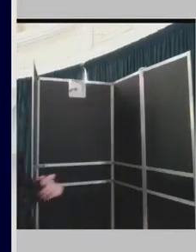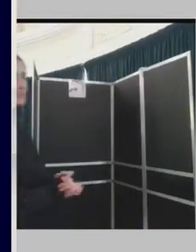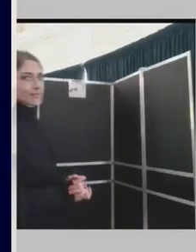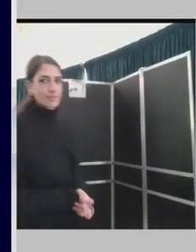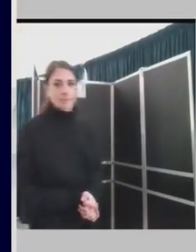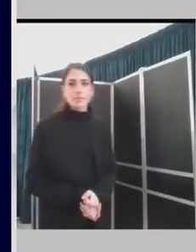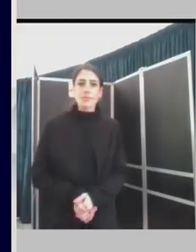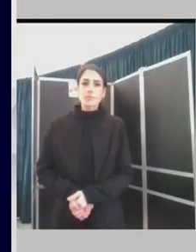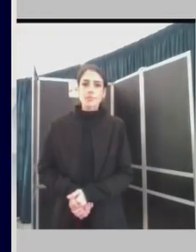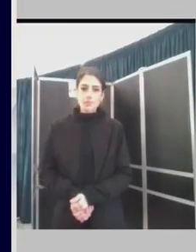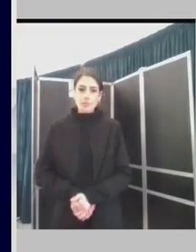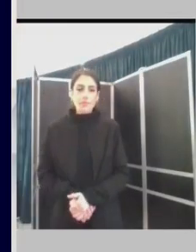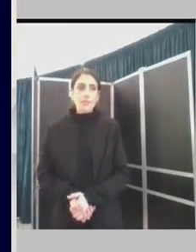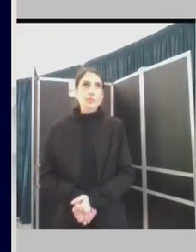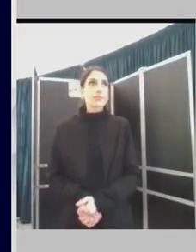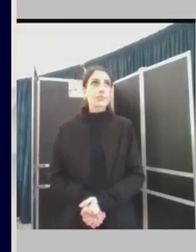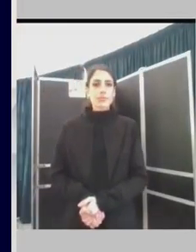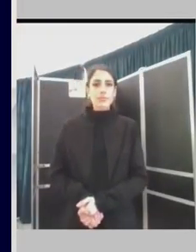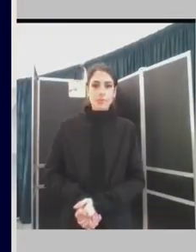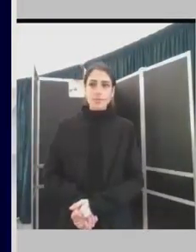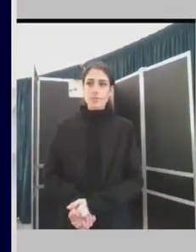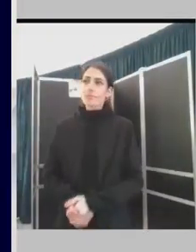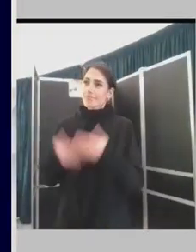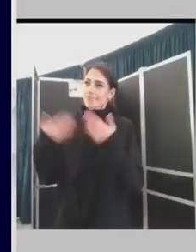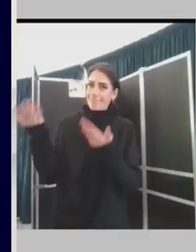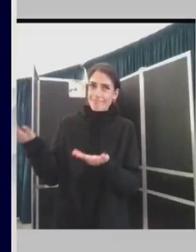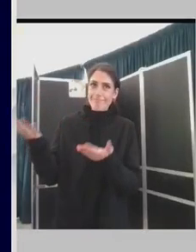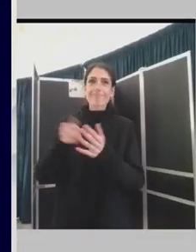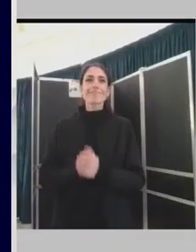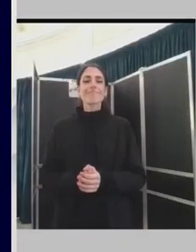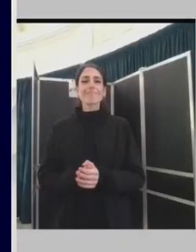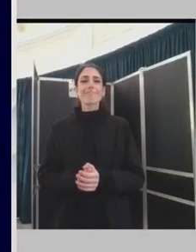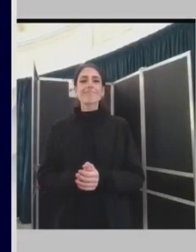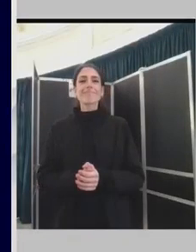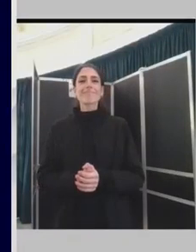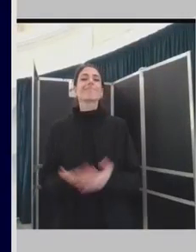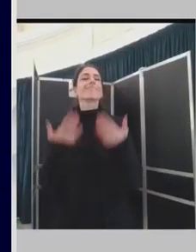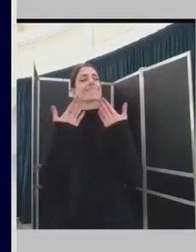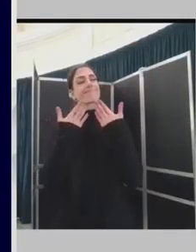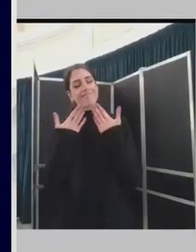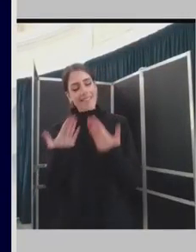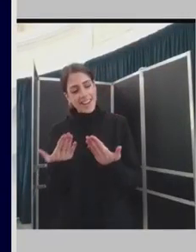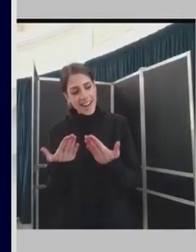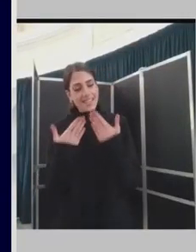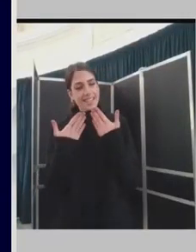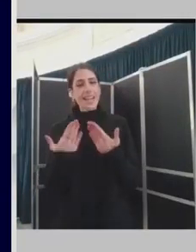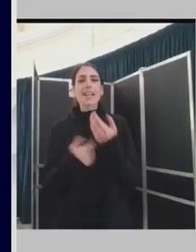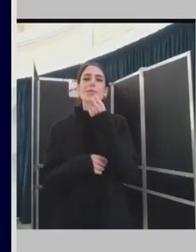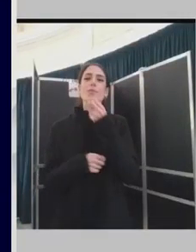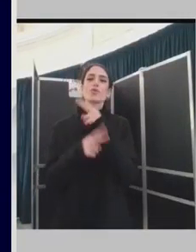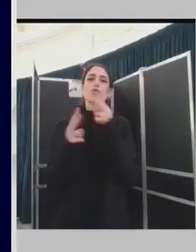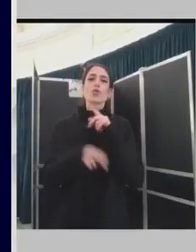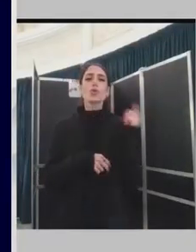Questo non so che è successo. No, vai. Okay. Prego Assessora. Grazie, buongiorno a tutti, grazie per questa opportunità.